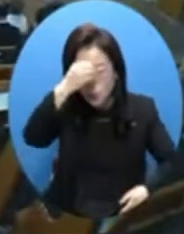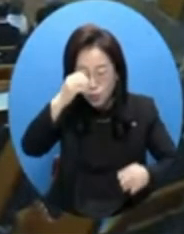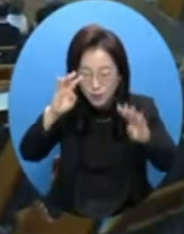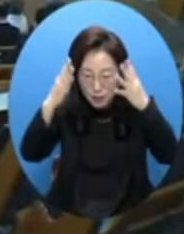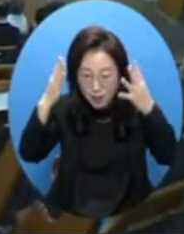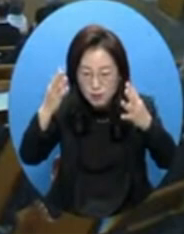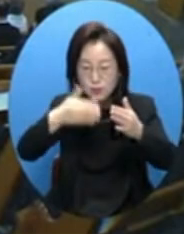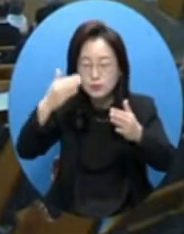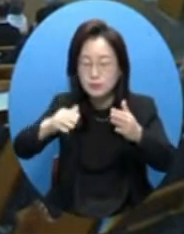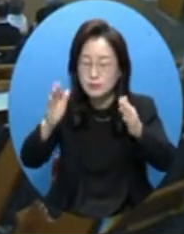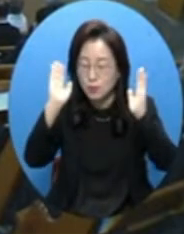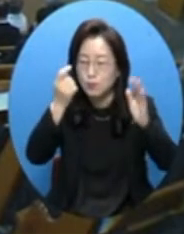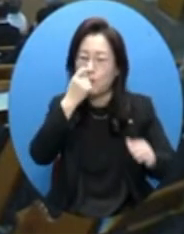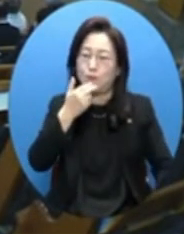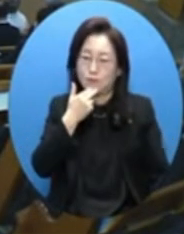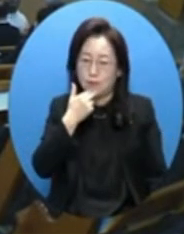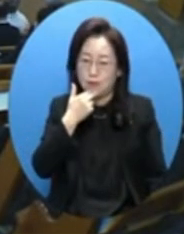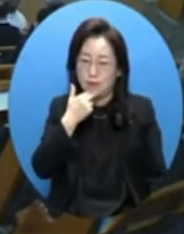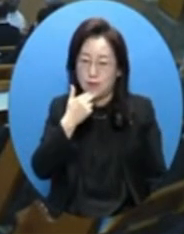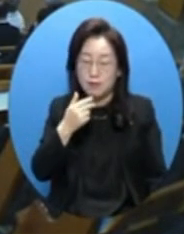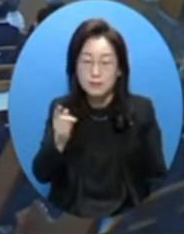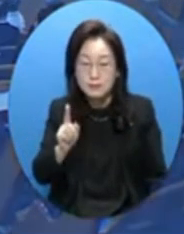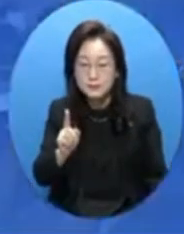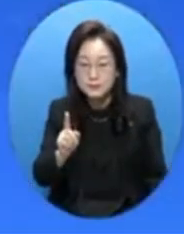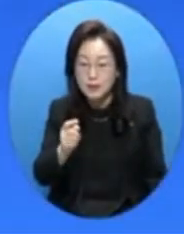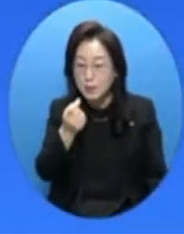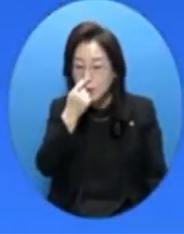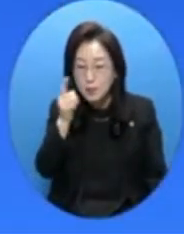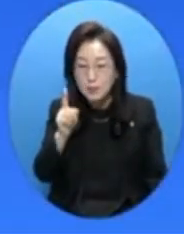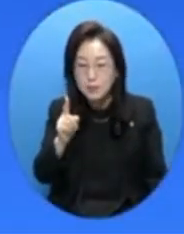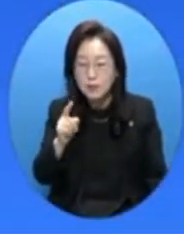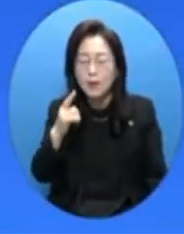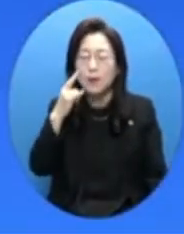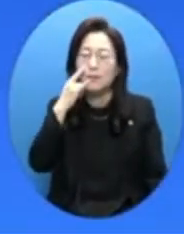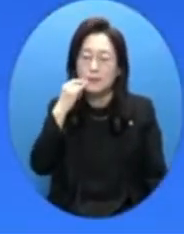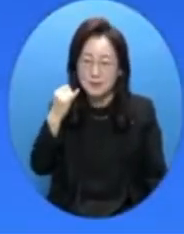유일하게 배울 수 있었던 것이 어머니